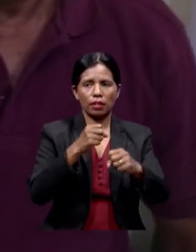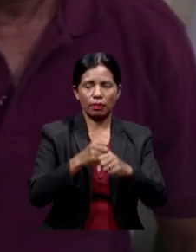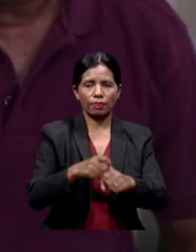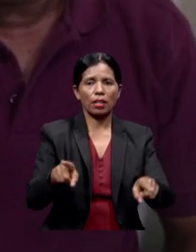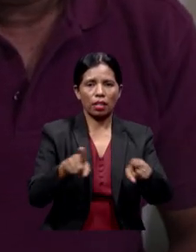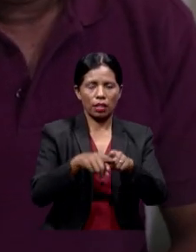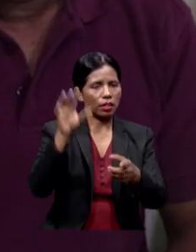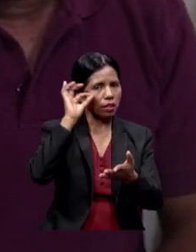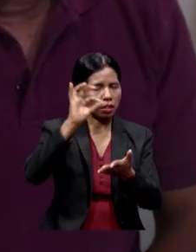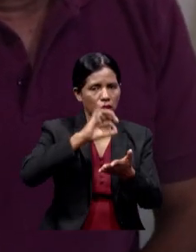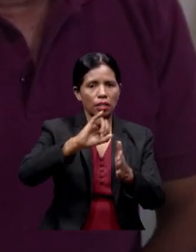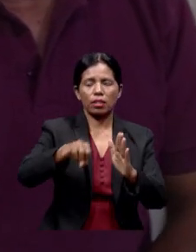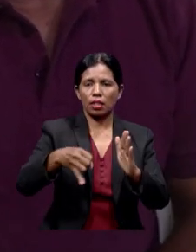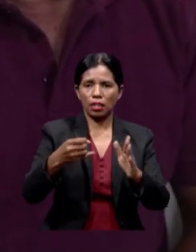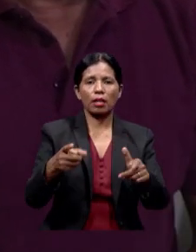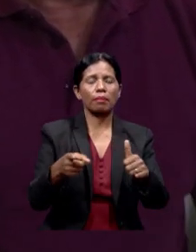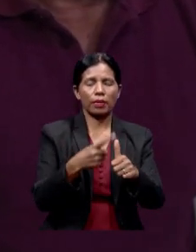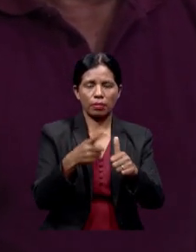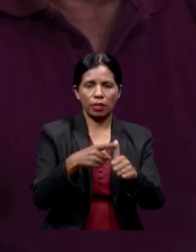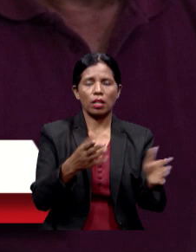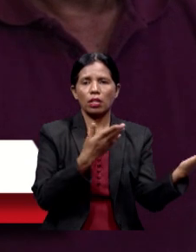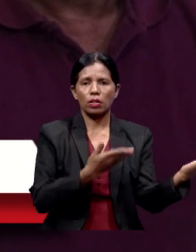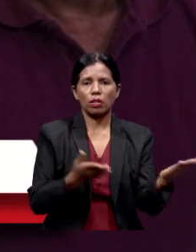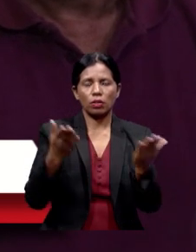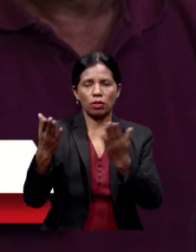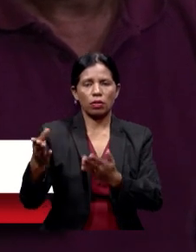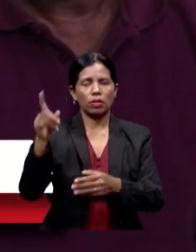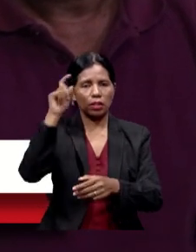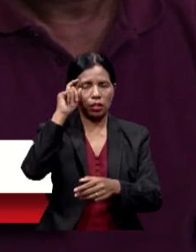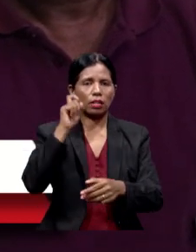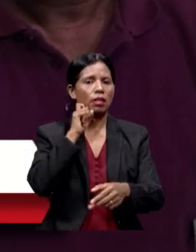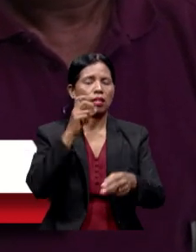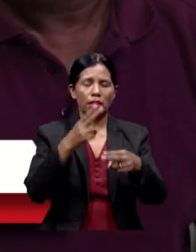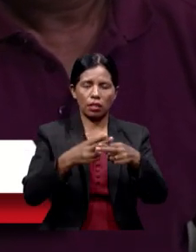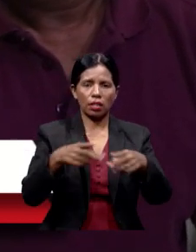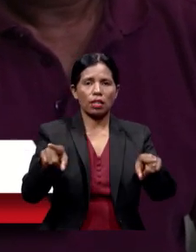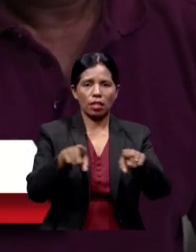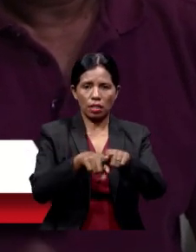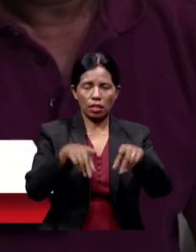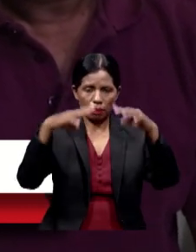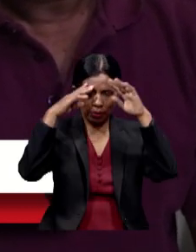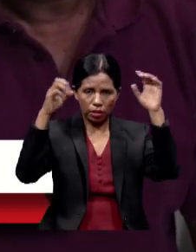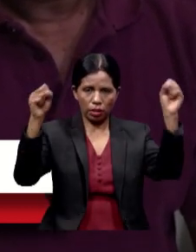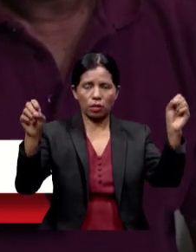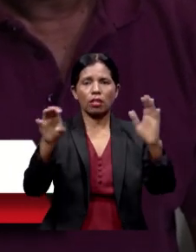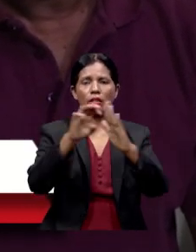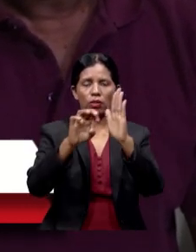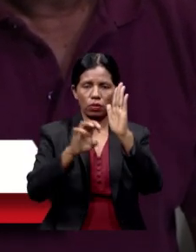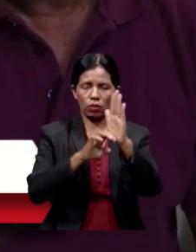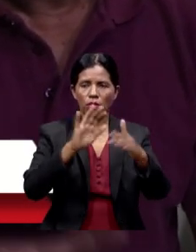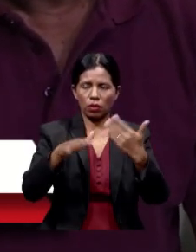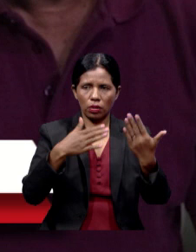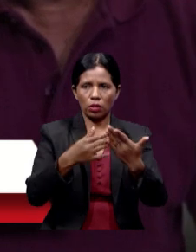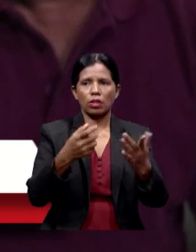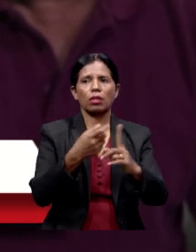geral primeiro Lore Mambo Kairala Sanana Guzmão Nenaran nesse presidente na estrutura toma